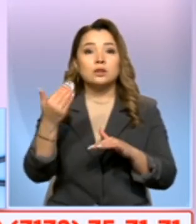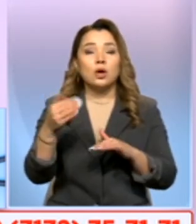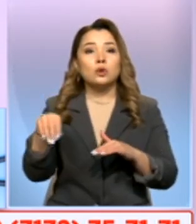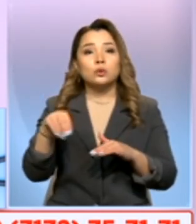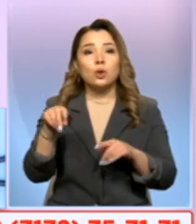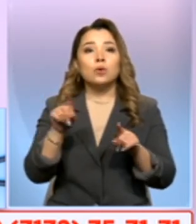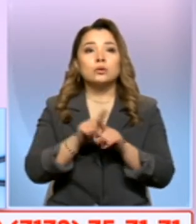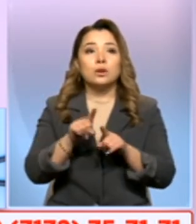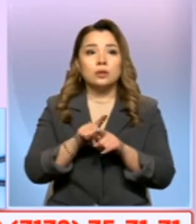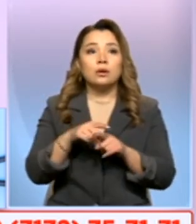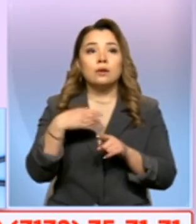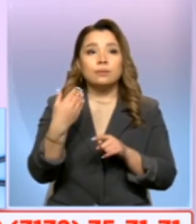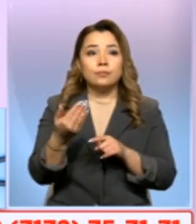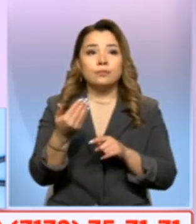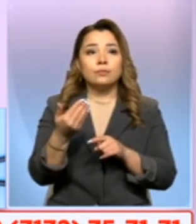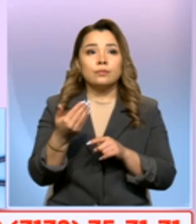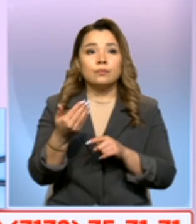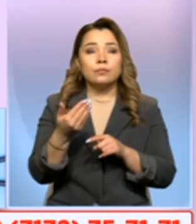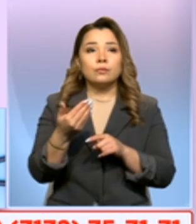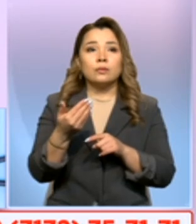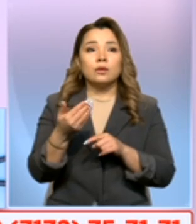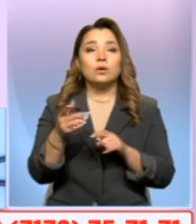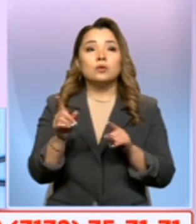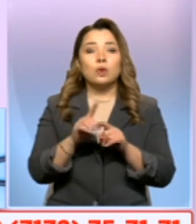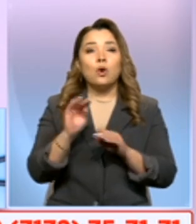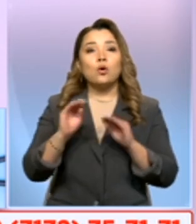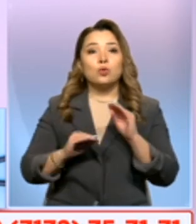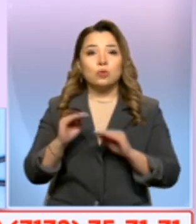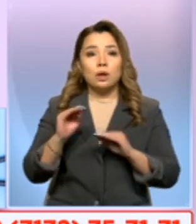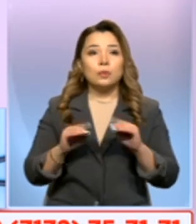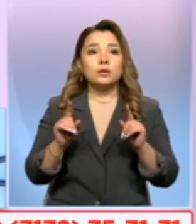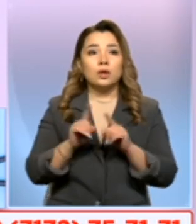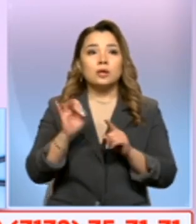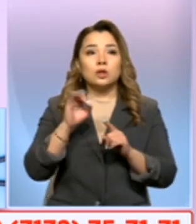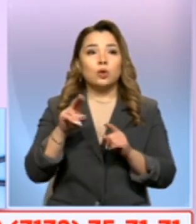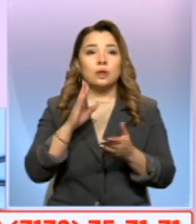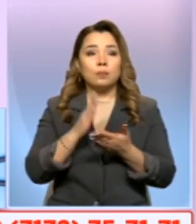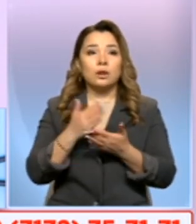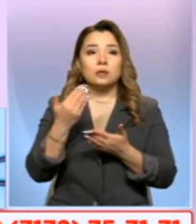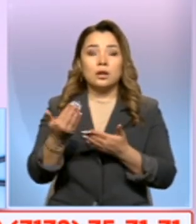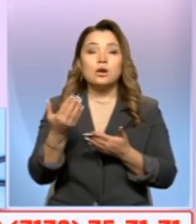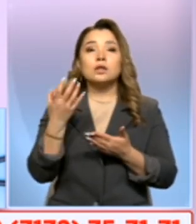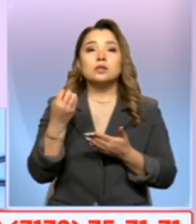да құрамында теңіз тұздарының құрамында йод болады. Және